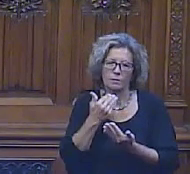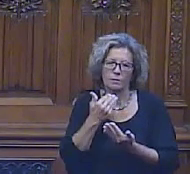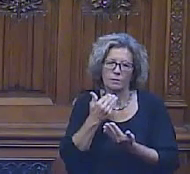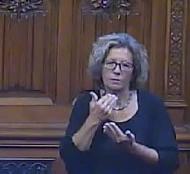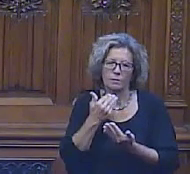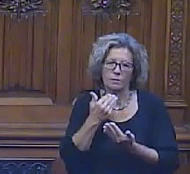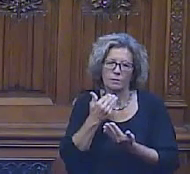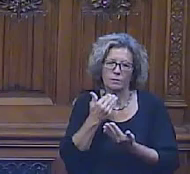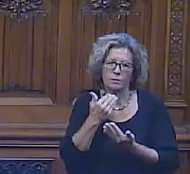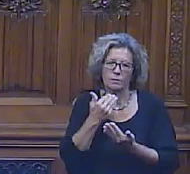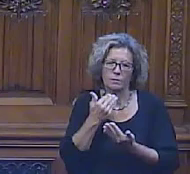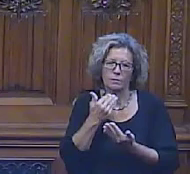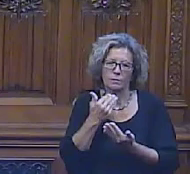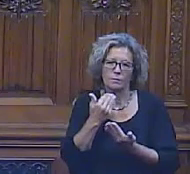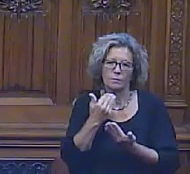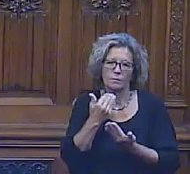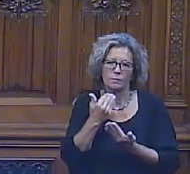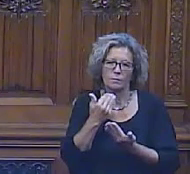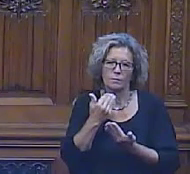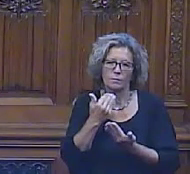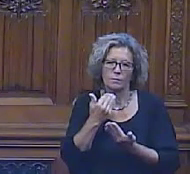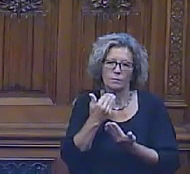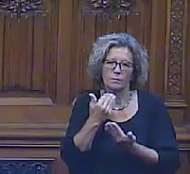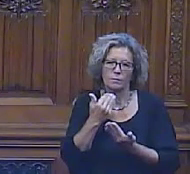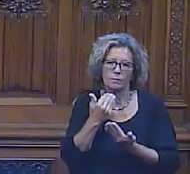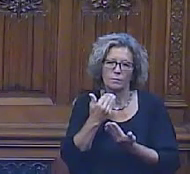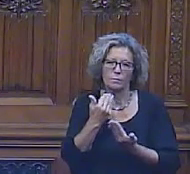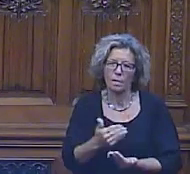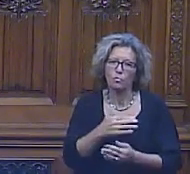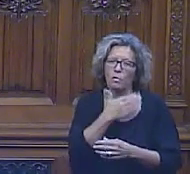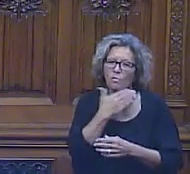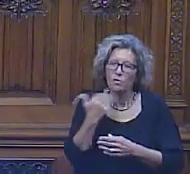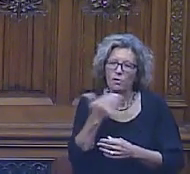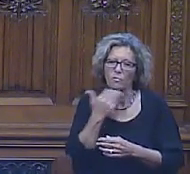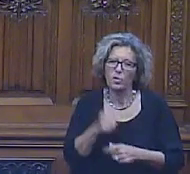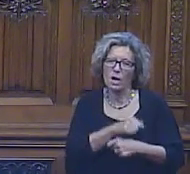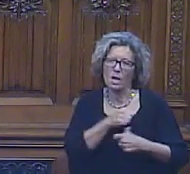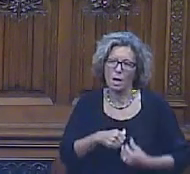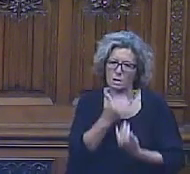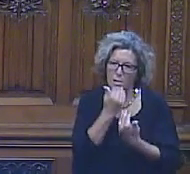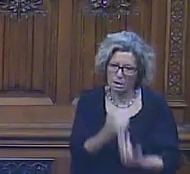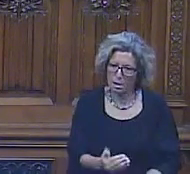Haltung und das ist das Rückgrat dieser Stadt. Und dafür vielen herzlichen Dank.